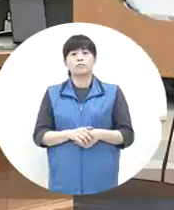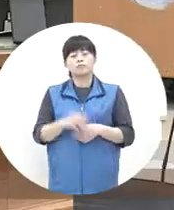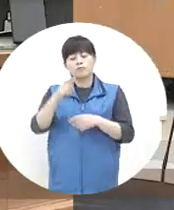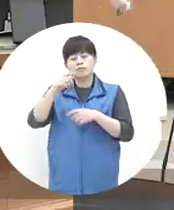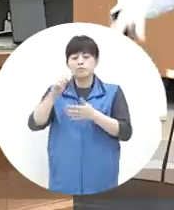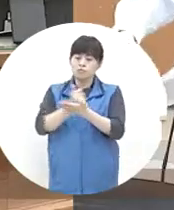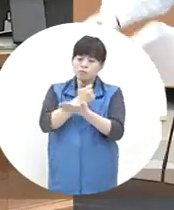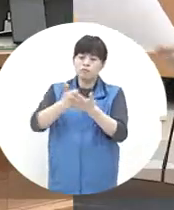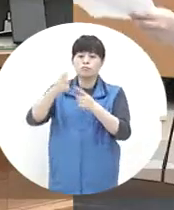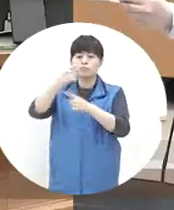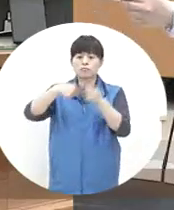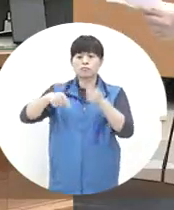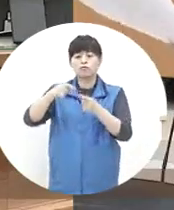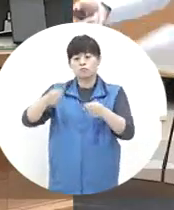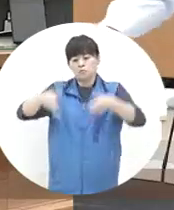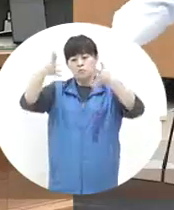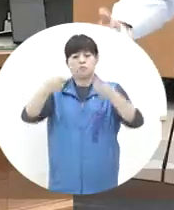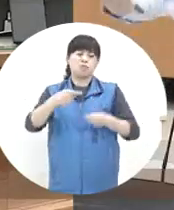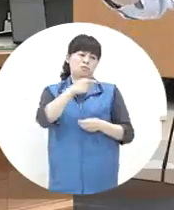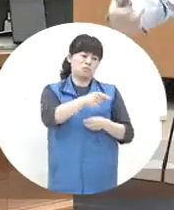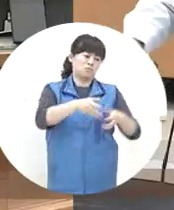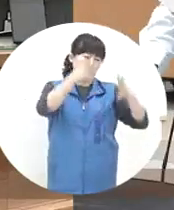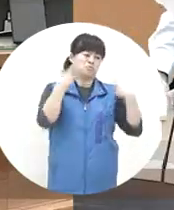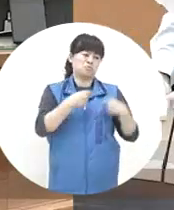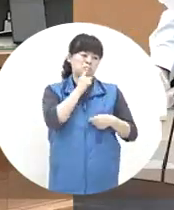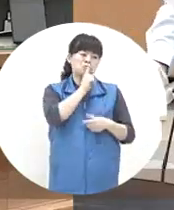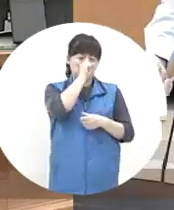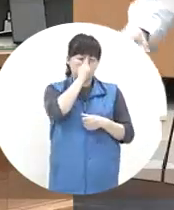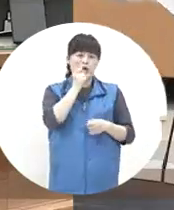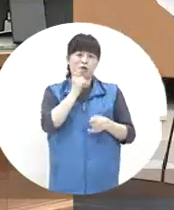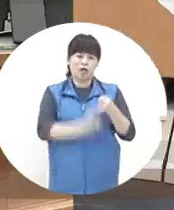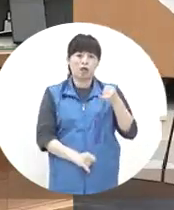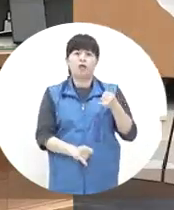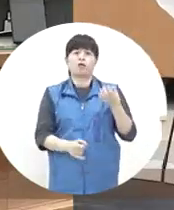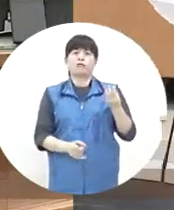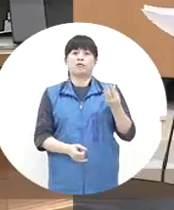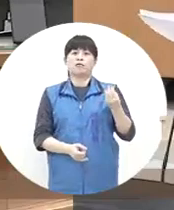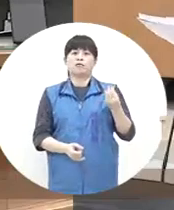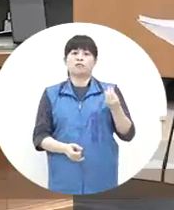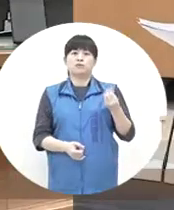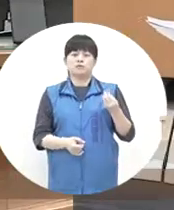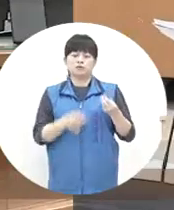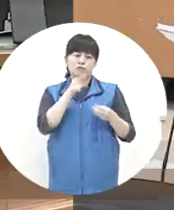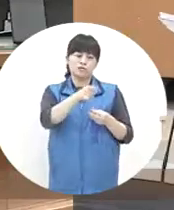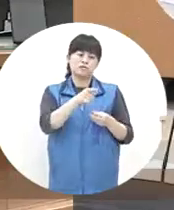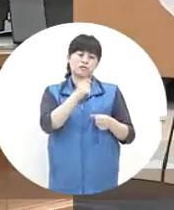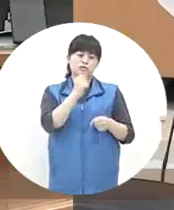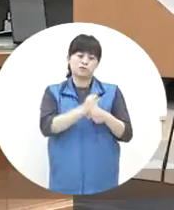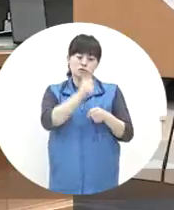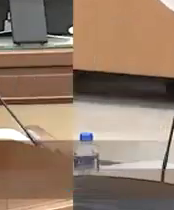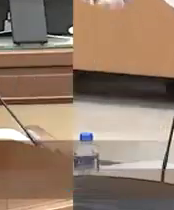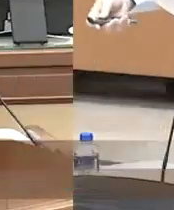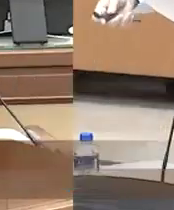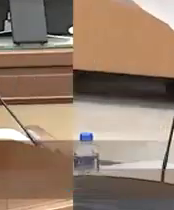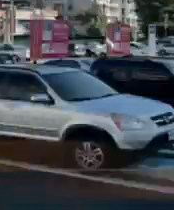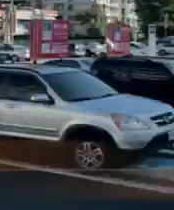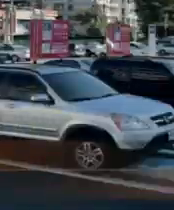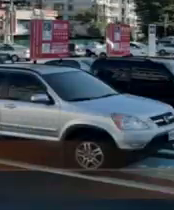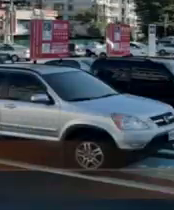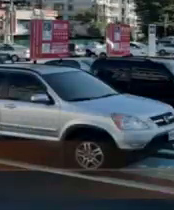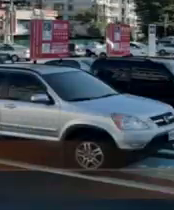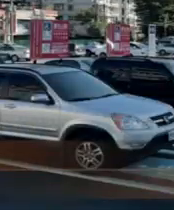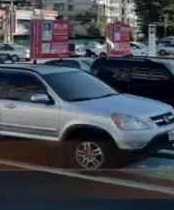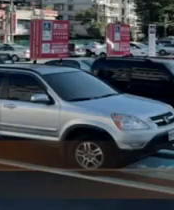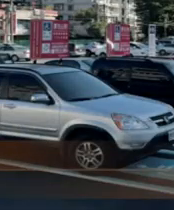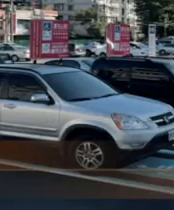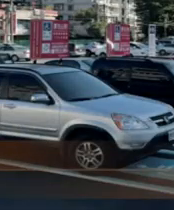立体化啊，也没有，这个立体化你本来答应我也没有哦， 不会没有啦， 啊，这个做好以后哦，这个刚